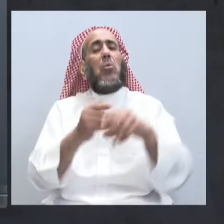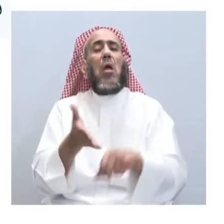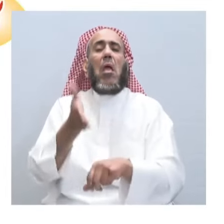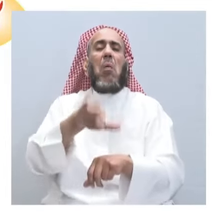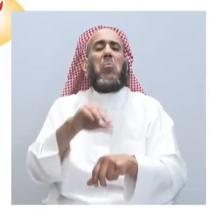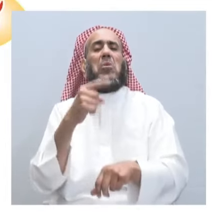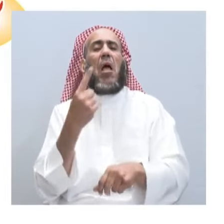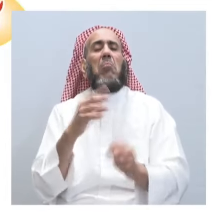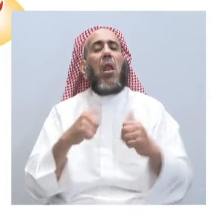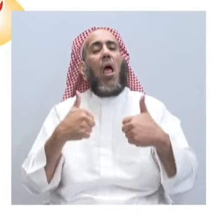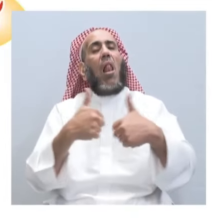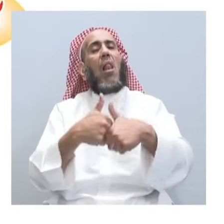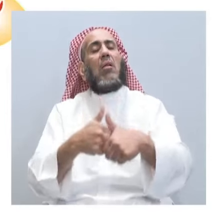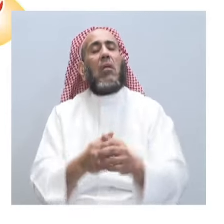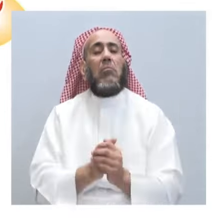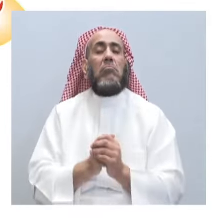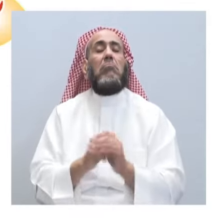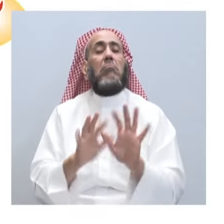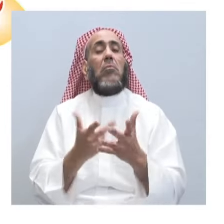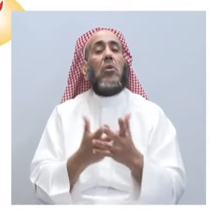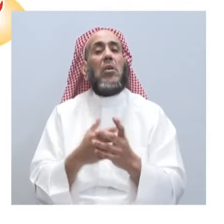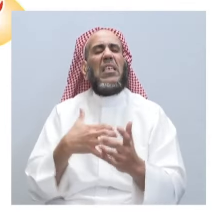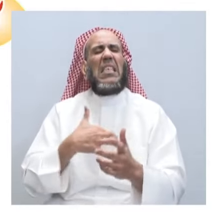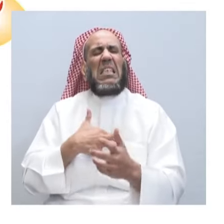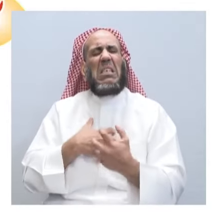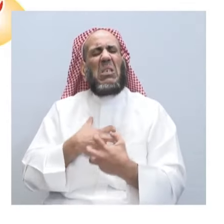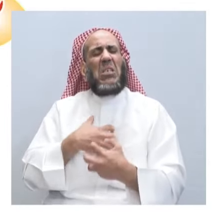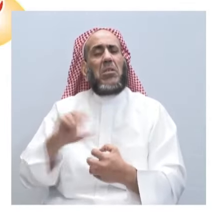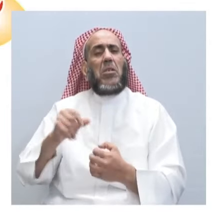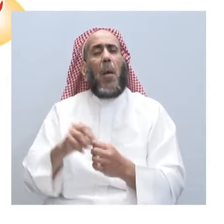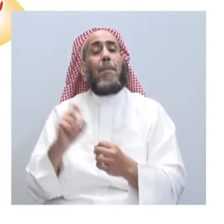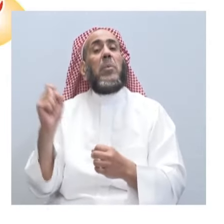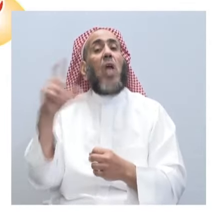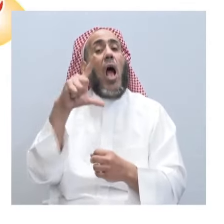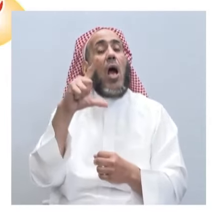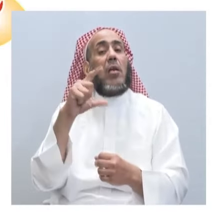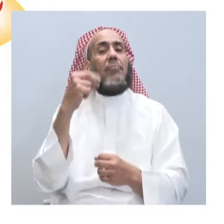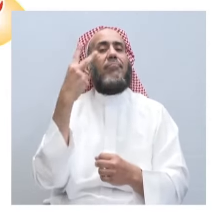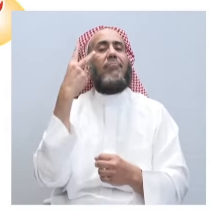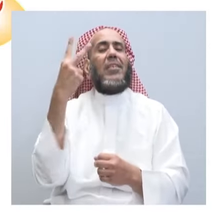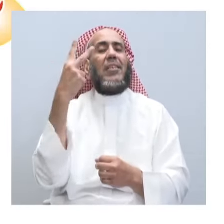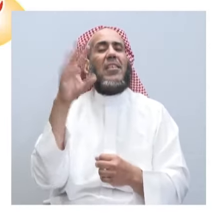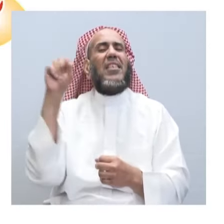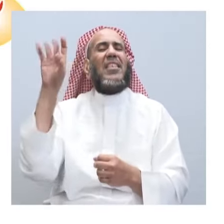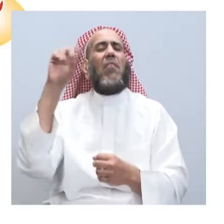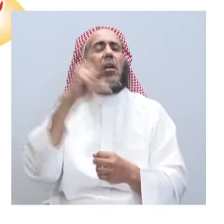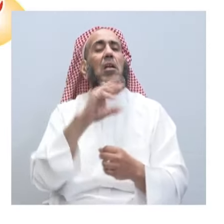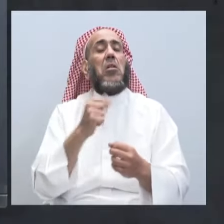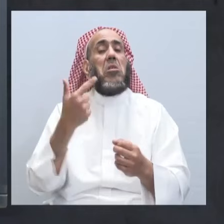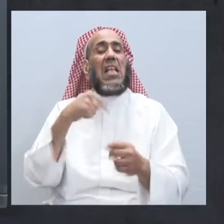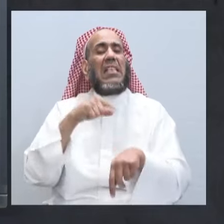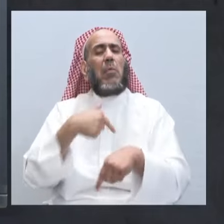احد من اهل الدار ايضا التشاؤم بشهر سفر الى زمن قريب